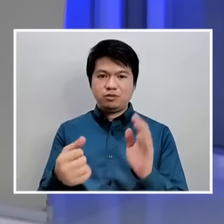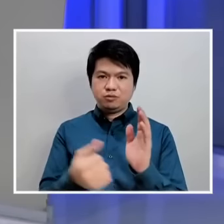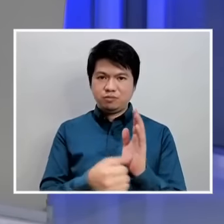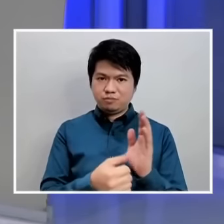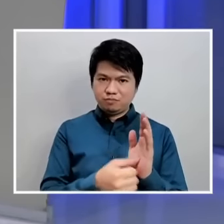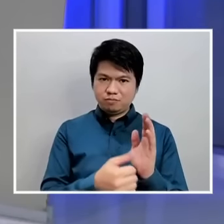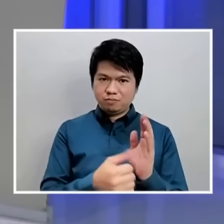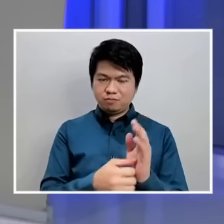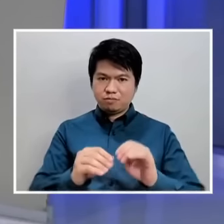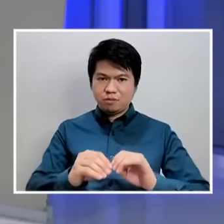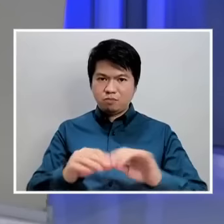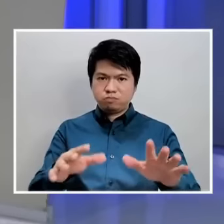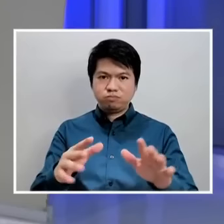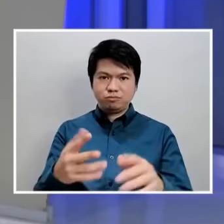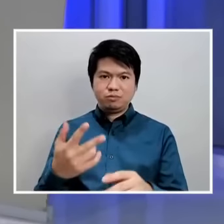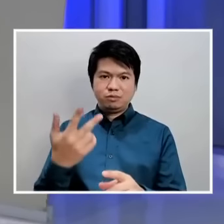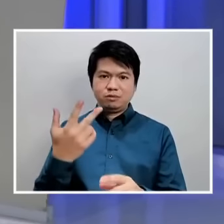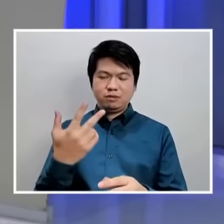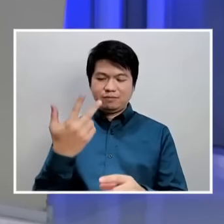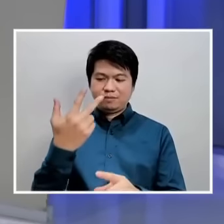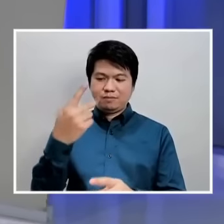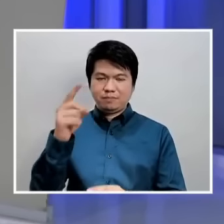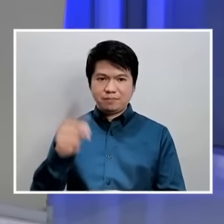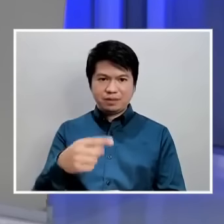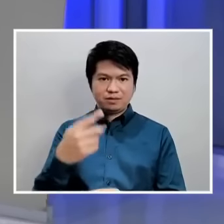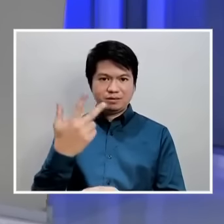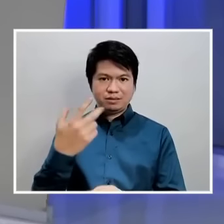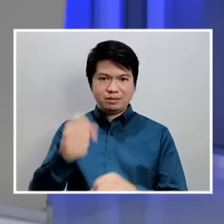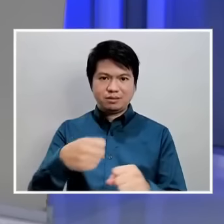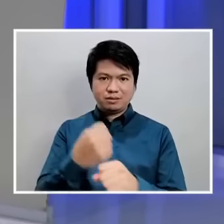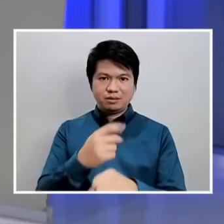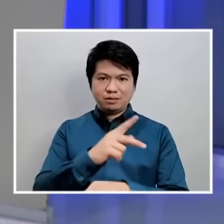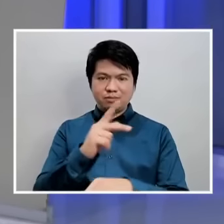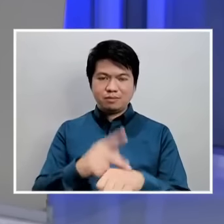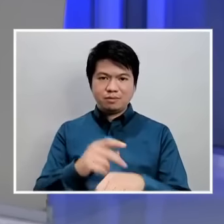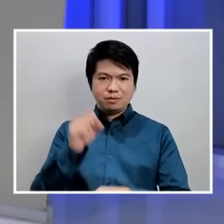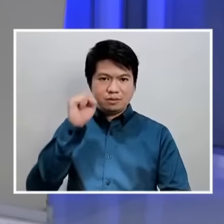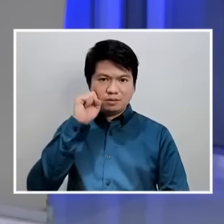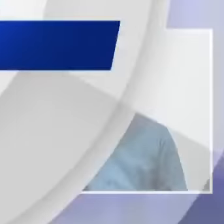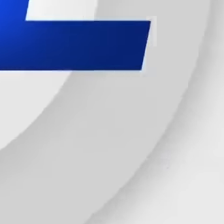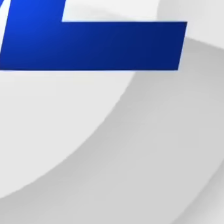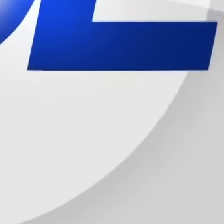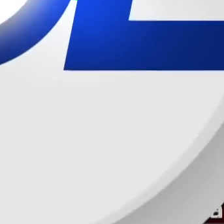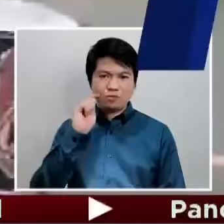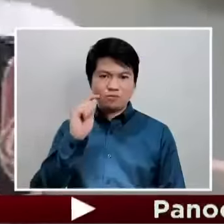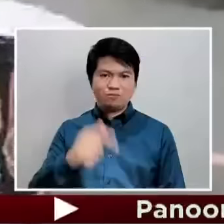kada tatlong taon sa Pilipinas. Nagpapatrol, Sherry Ann Torres.